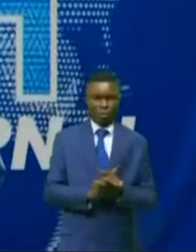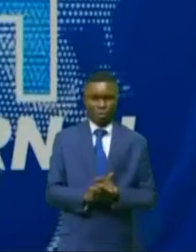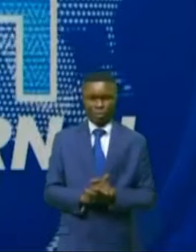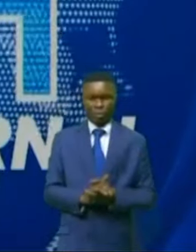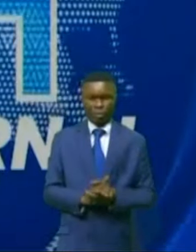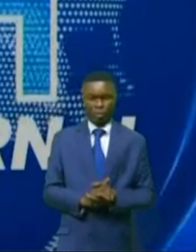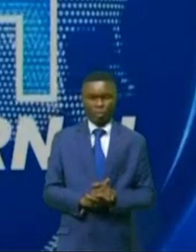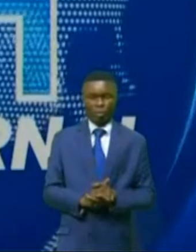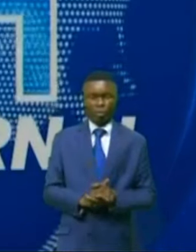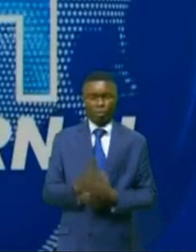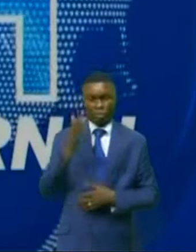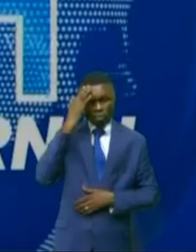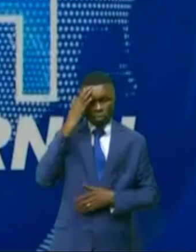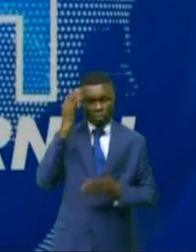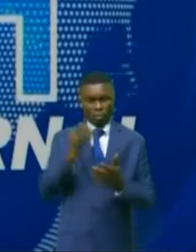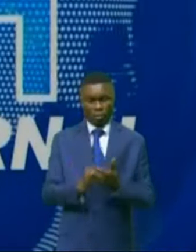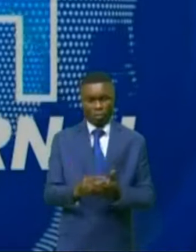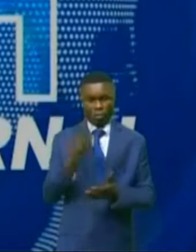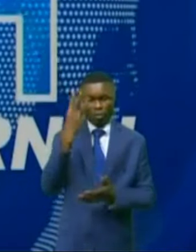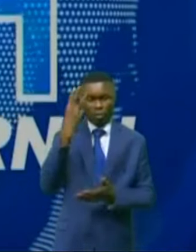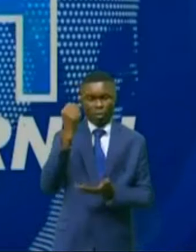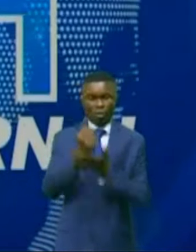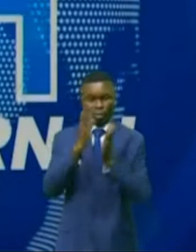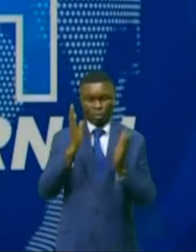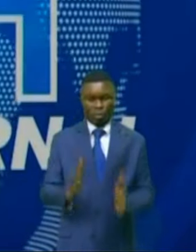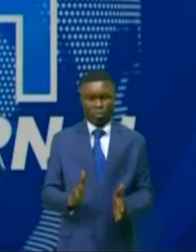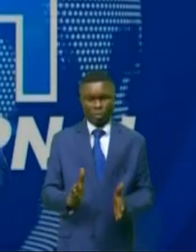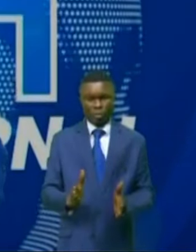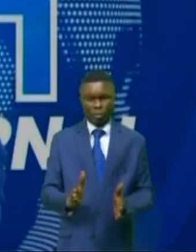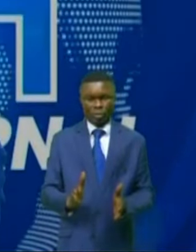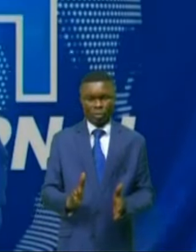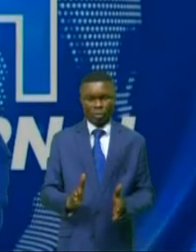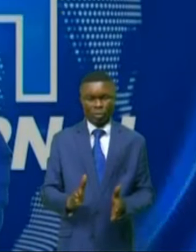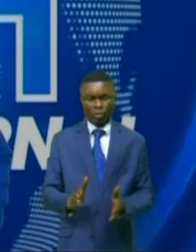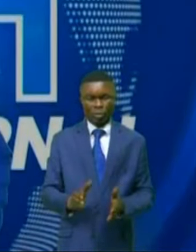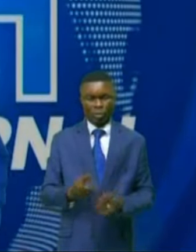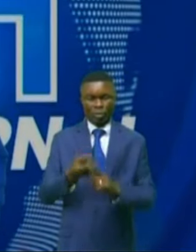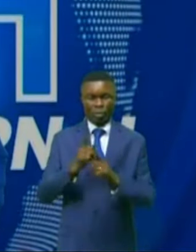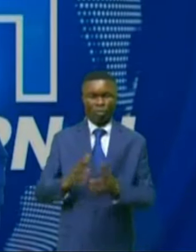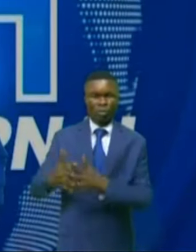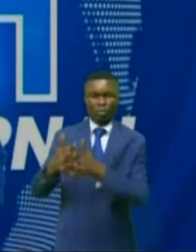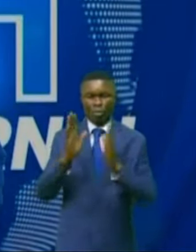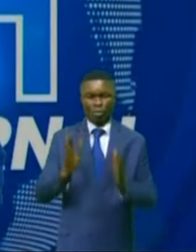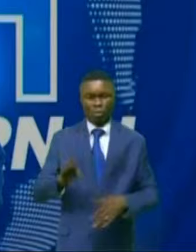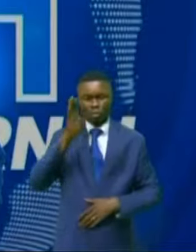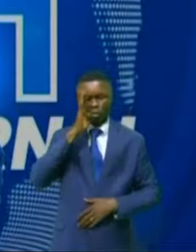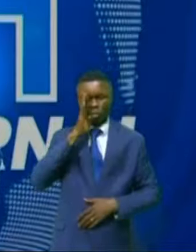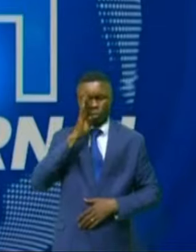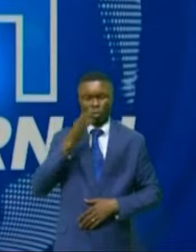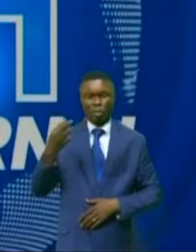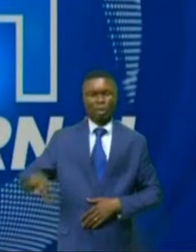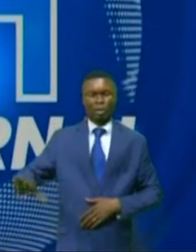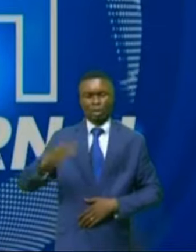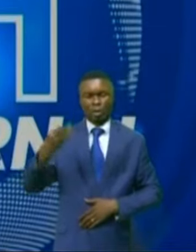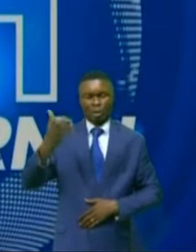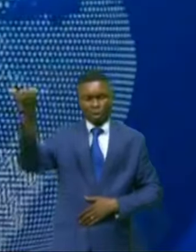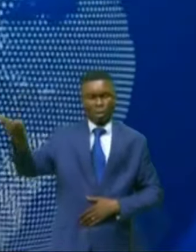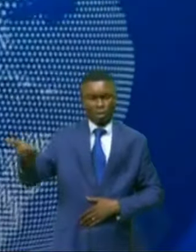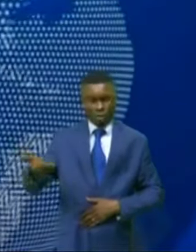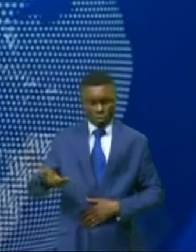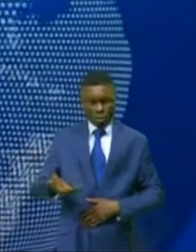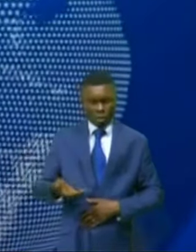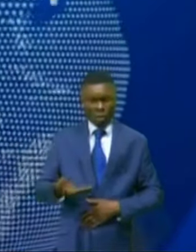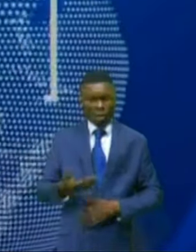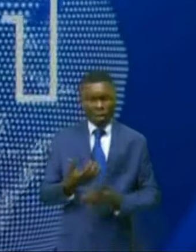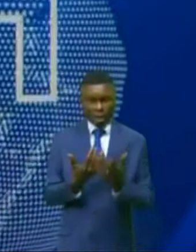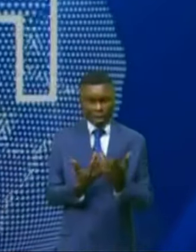Pour boucler ce journal, sachez également que 3 ambassadeurs, respectivement de Belgique, des États-Unis, d'Amérique et de France, ont été reçus tout